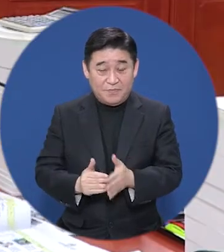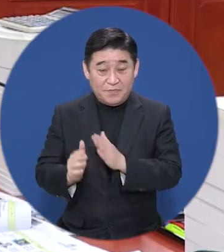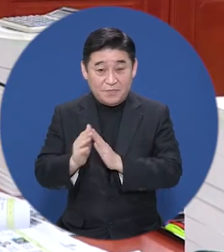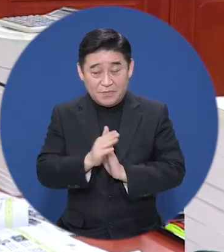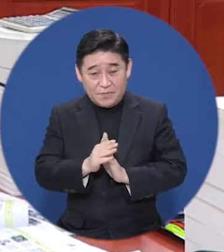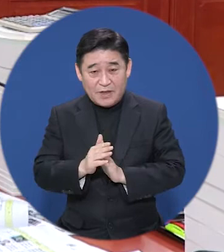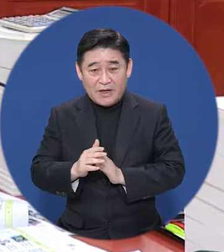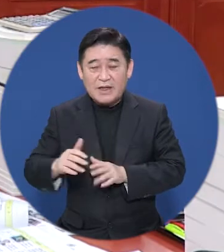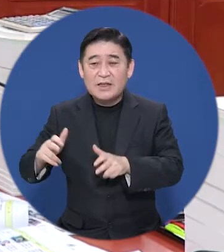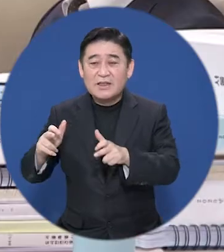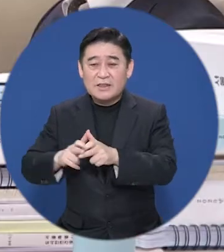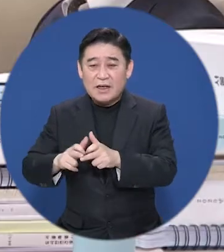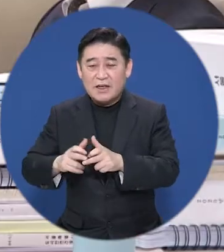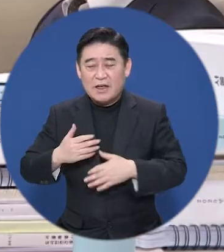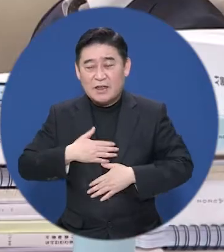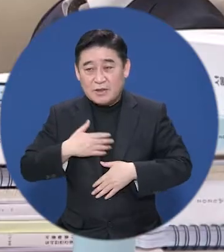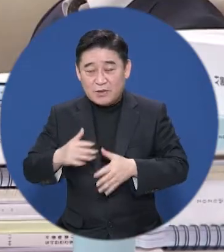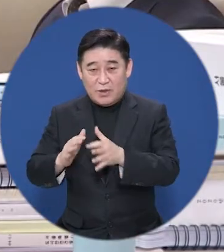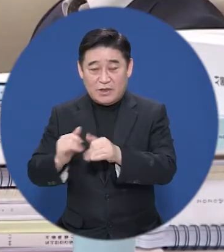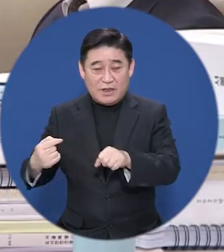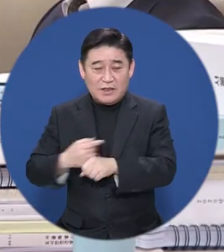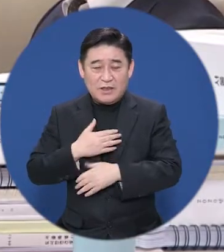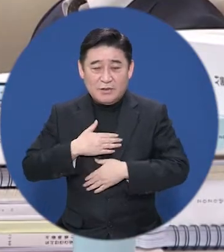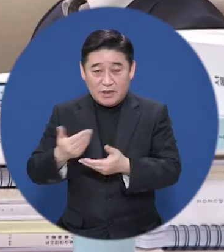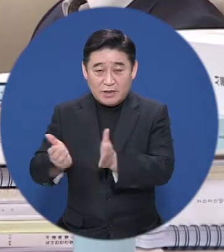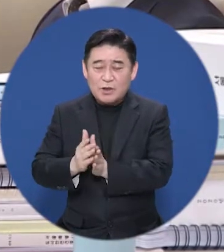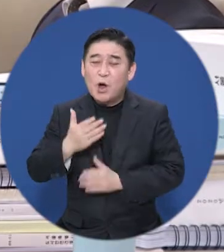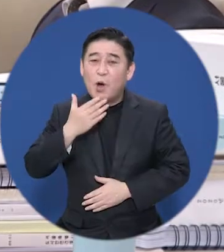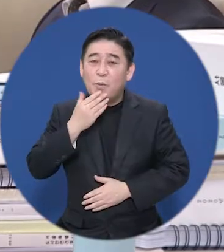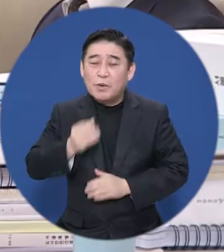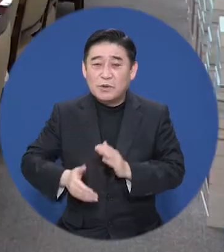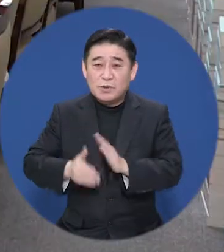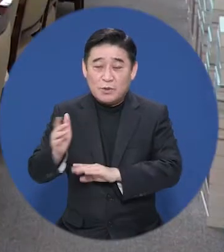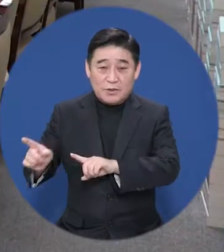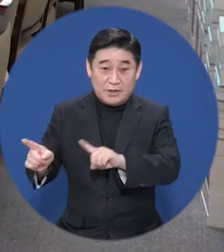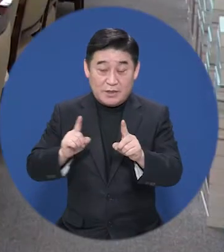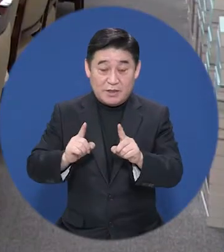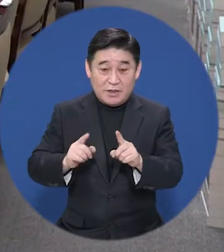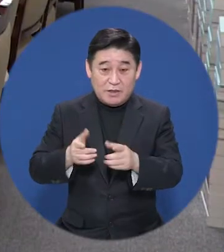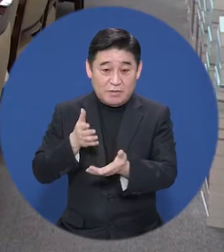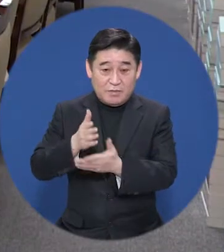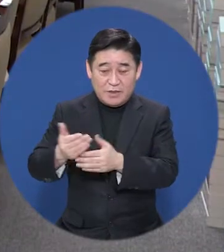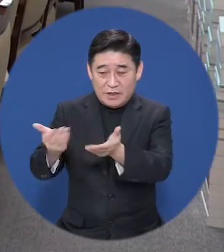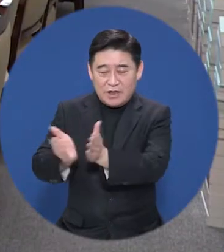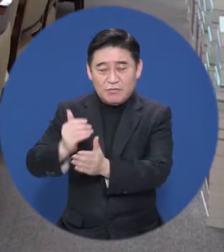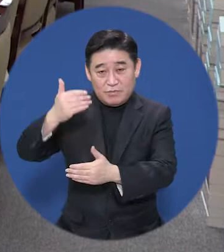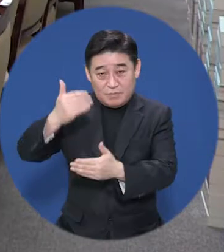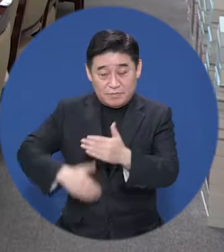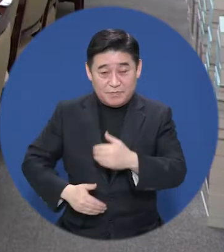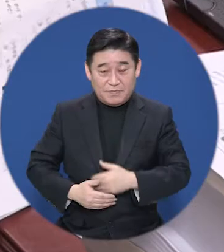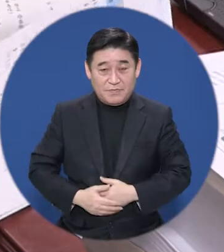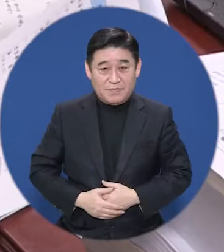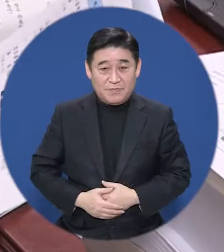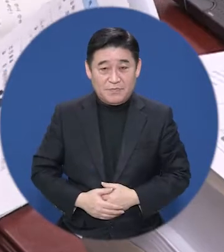반면 장애인, 노약자 등 취약계층 복지와 도시재생 분야는 일부 감액됐습니다.